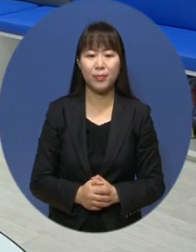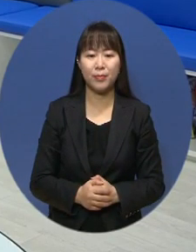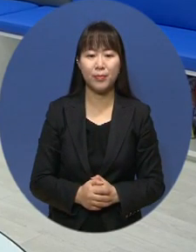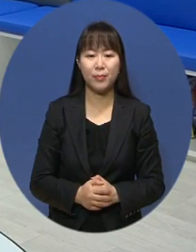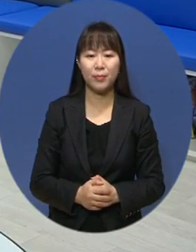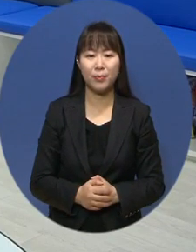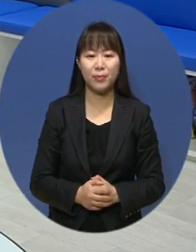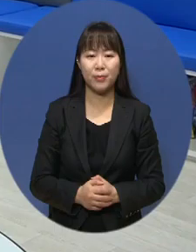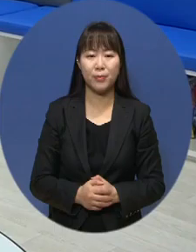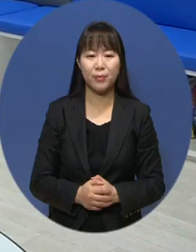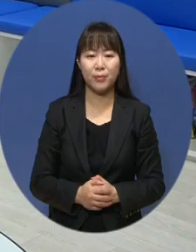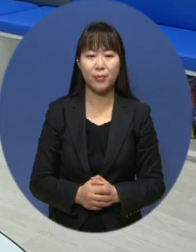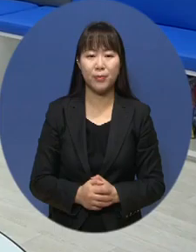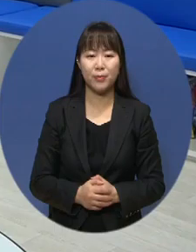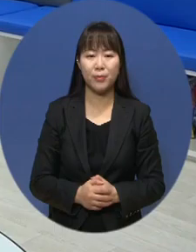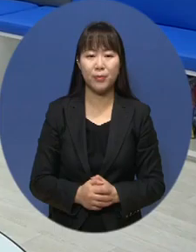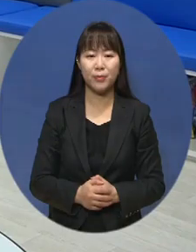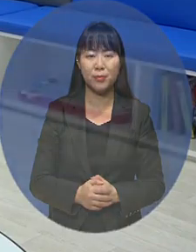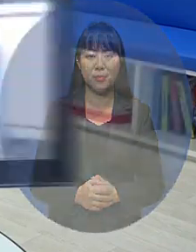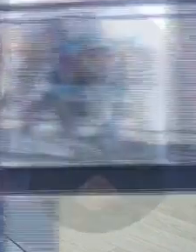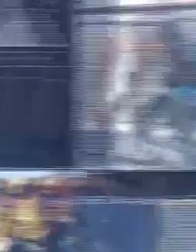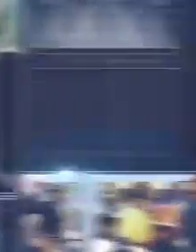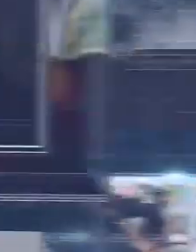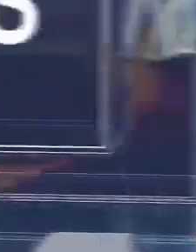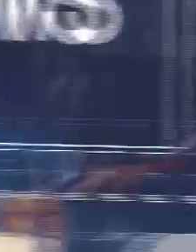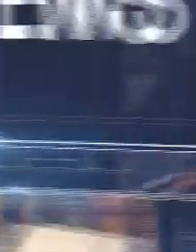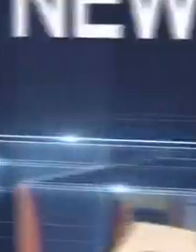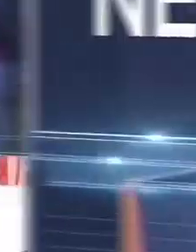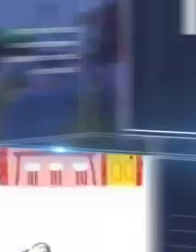뉴스 김민재입니다.